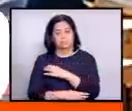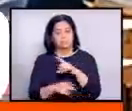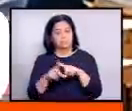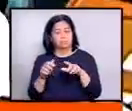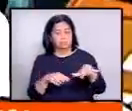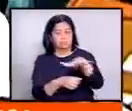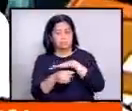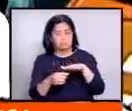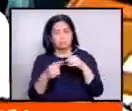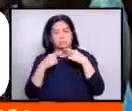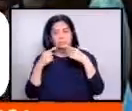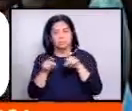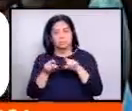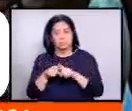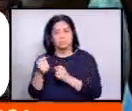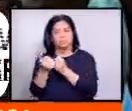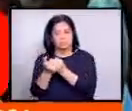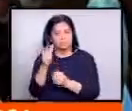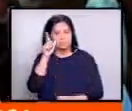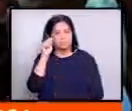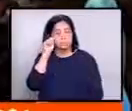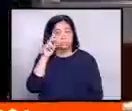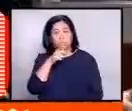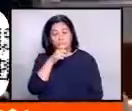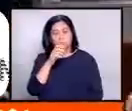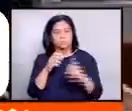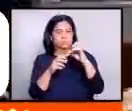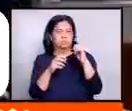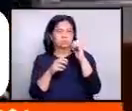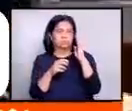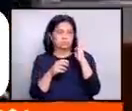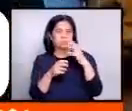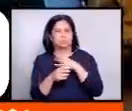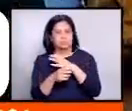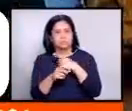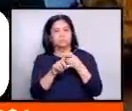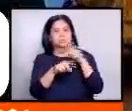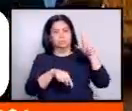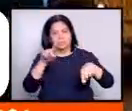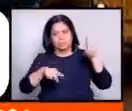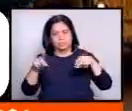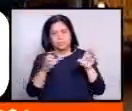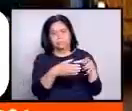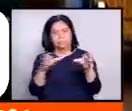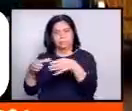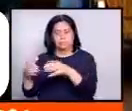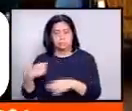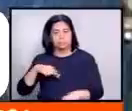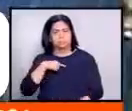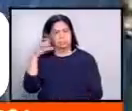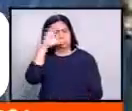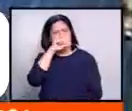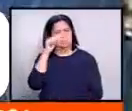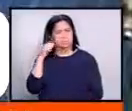bukod sa kanila, nagpahayag na rin daw ng suporta kay Velasco ang nasa 140 congressmen mula sa iba't ibang partido. Sa aming